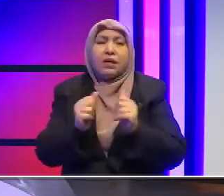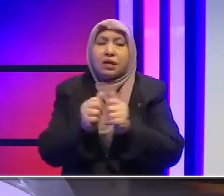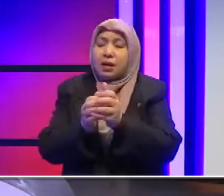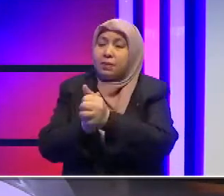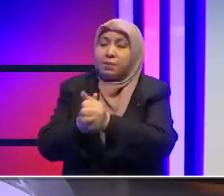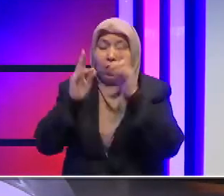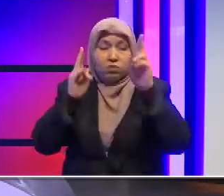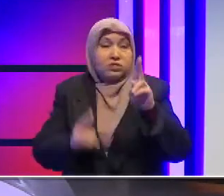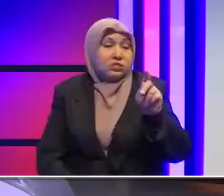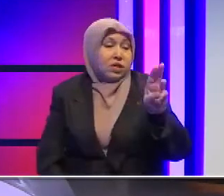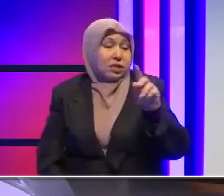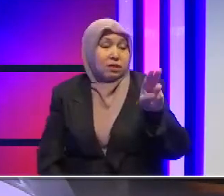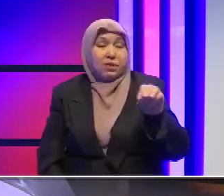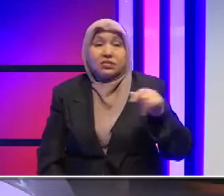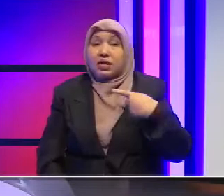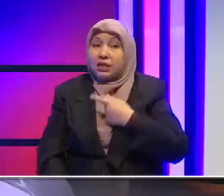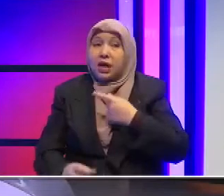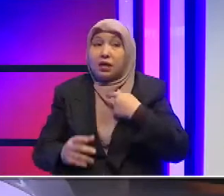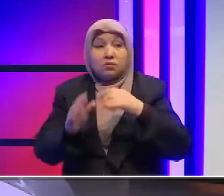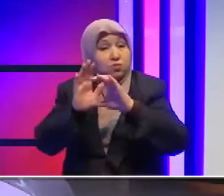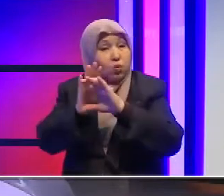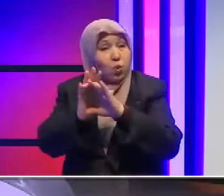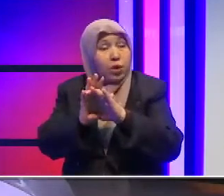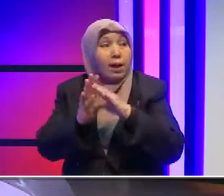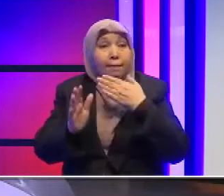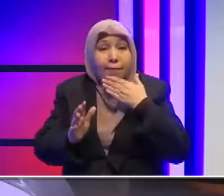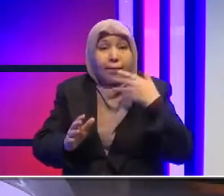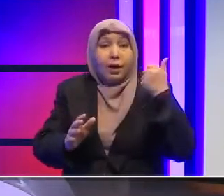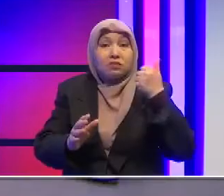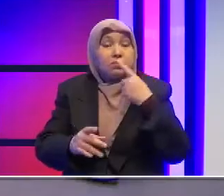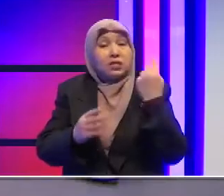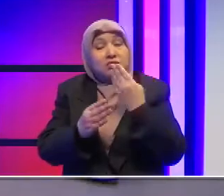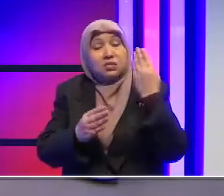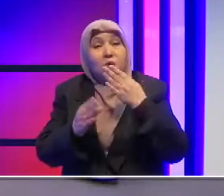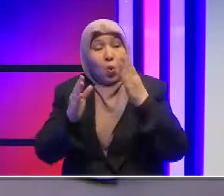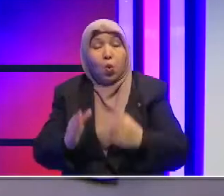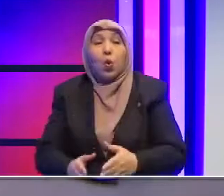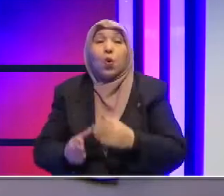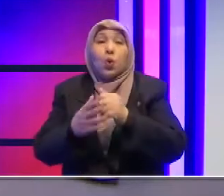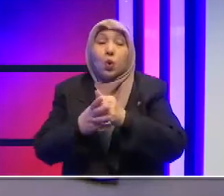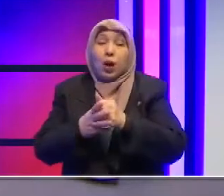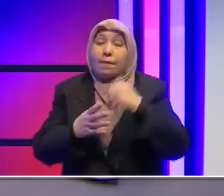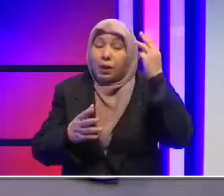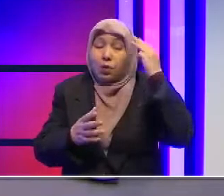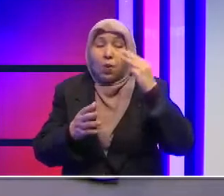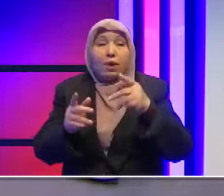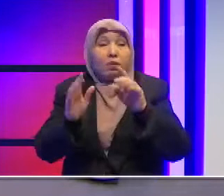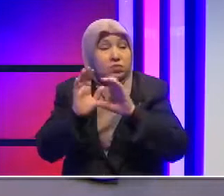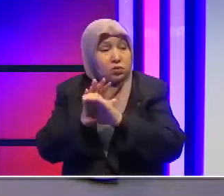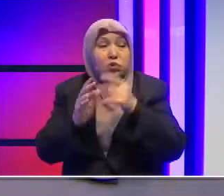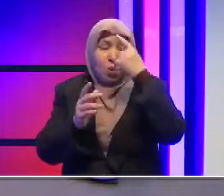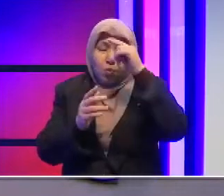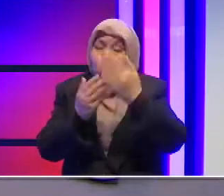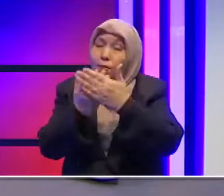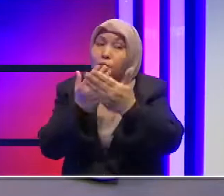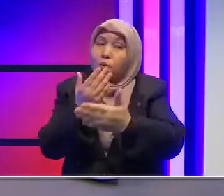Ustaz Tirmizi, dan kita ada satu perumpamaan yang menarik. Biasanya kalau orang Melayu bagi perumpamaan adalah untuk memudahkan,